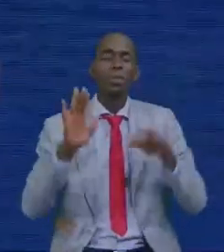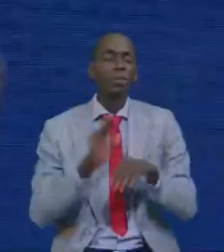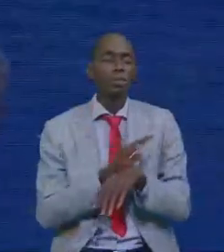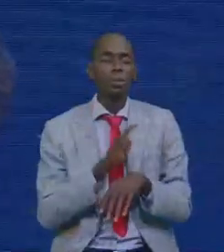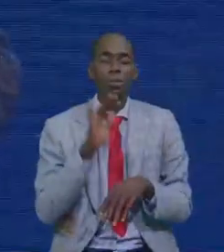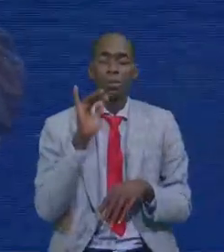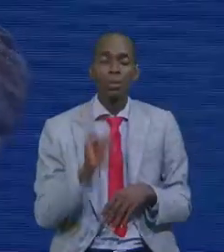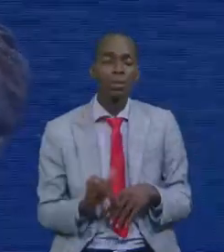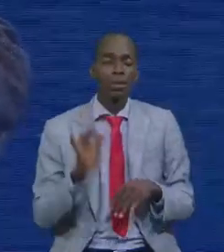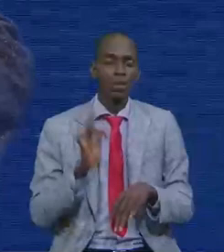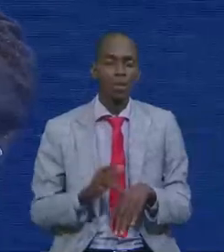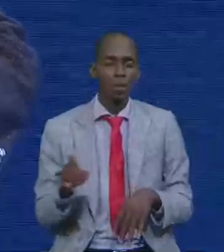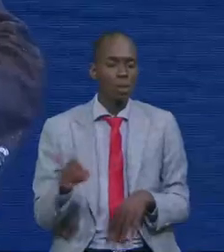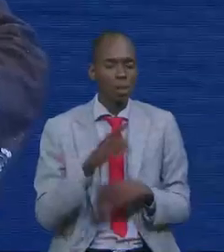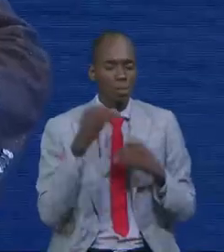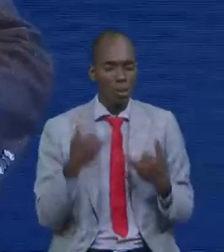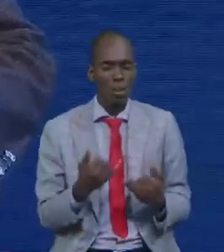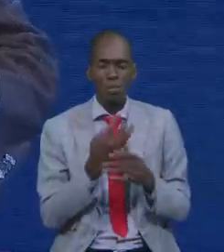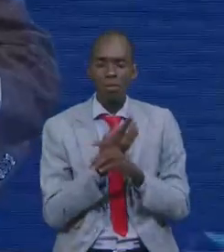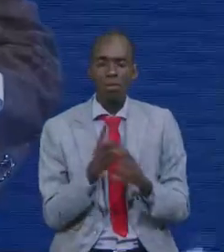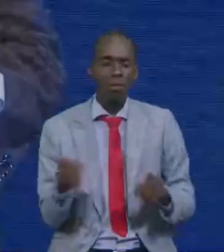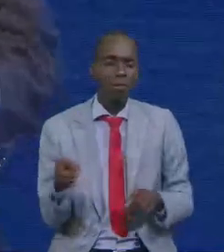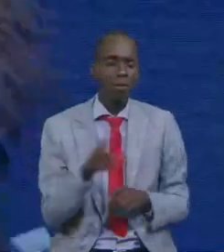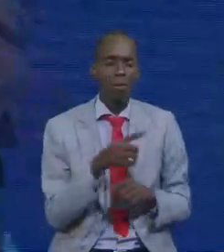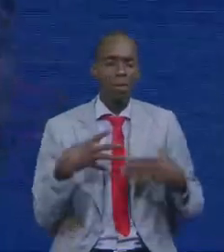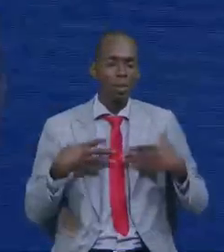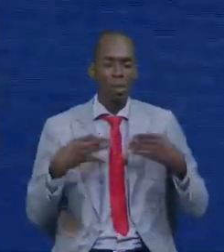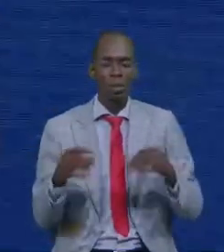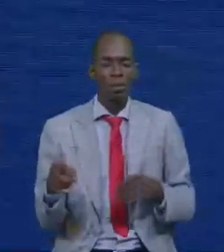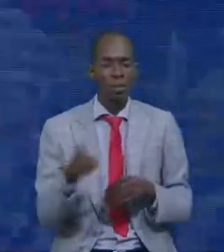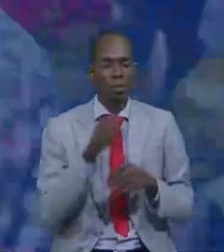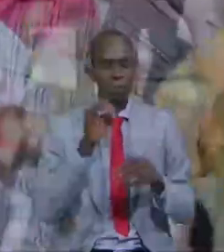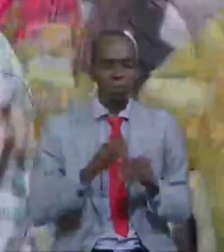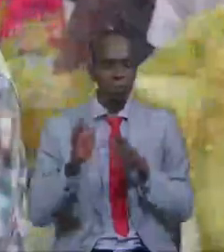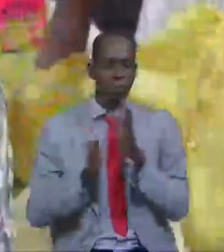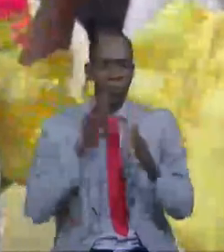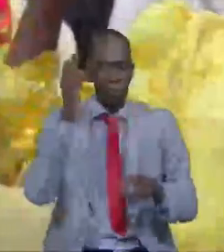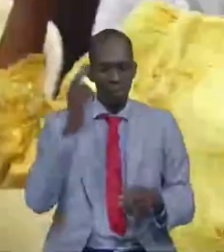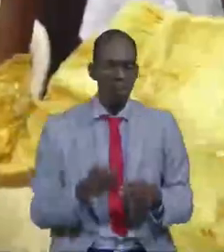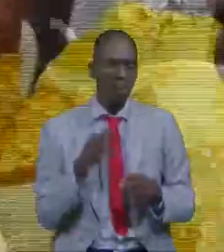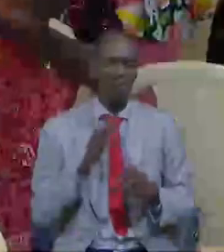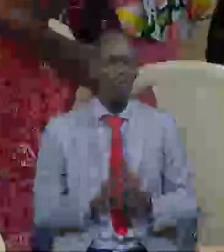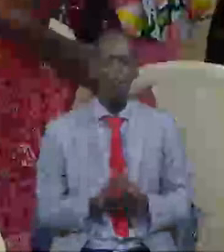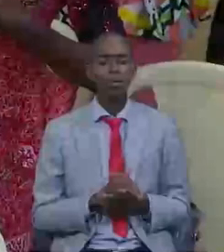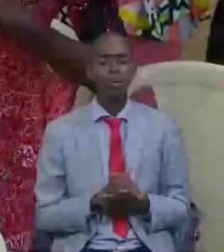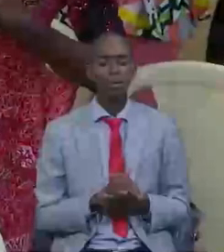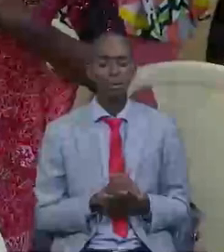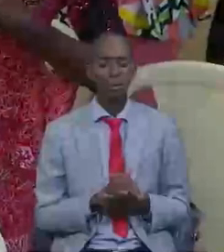maintenant, délivre-les, guéris-les au nom de Jésus.